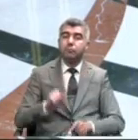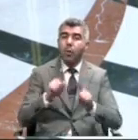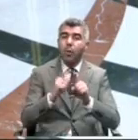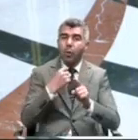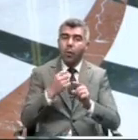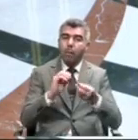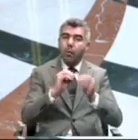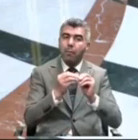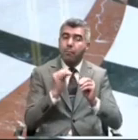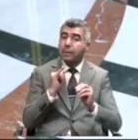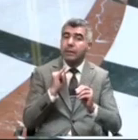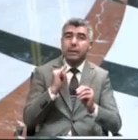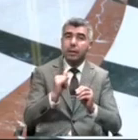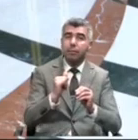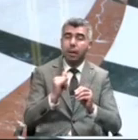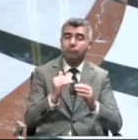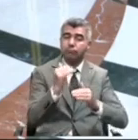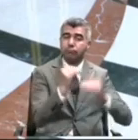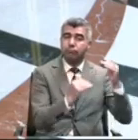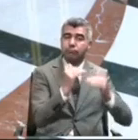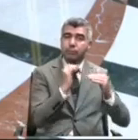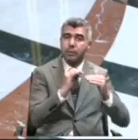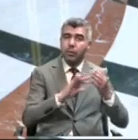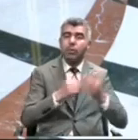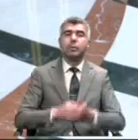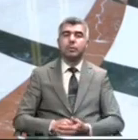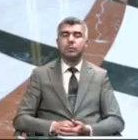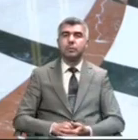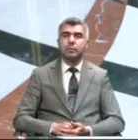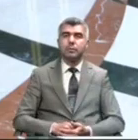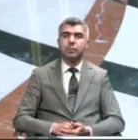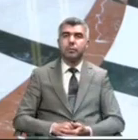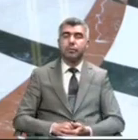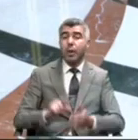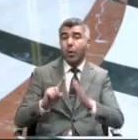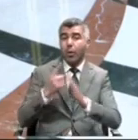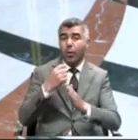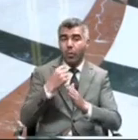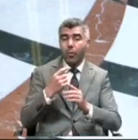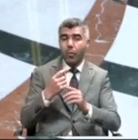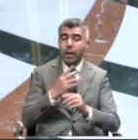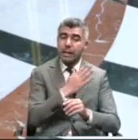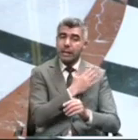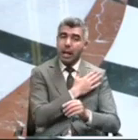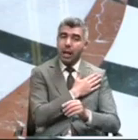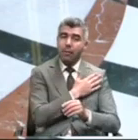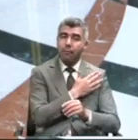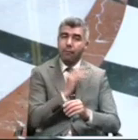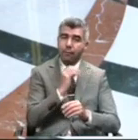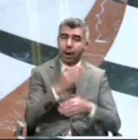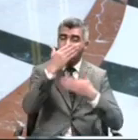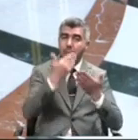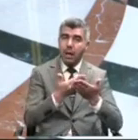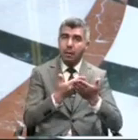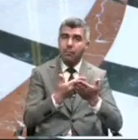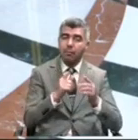الاختلاف قائما وهيكليا اولا ملي تنتكلم على المديونيه المديونيه